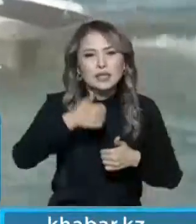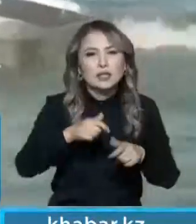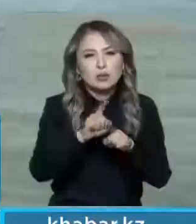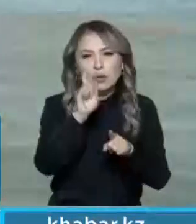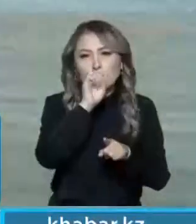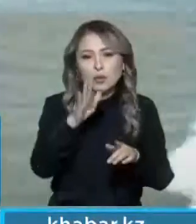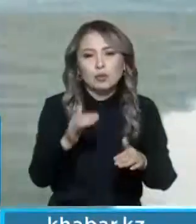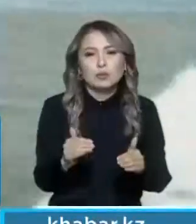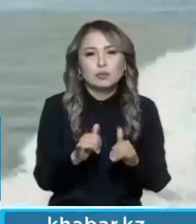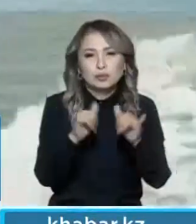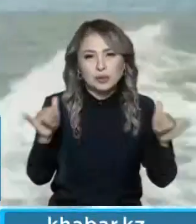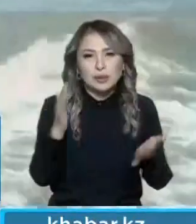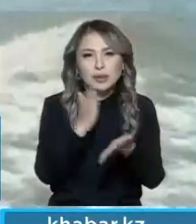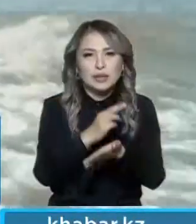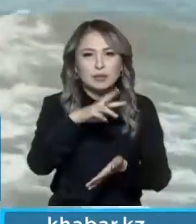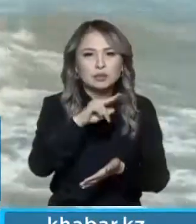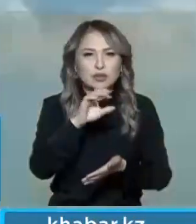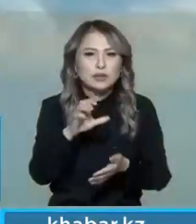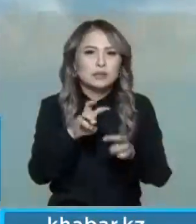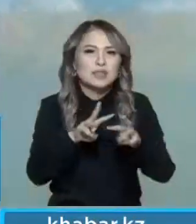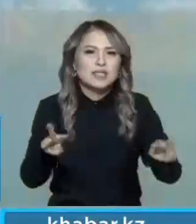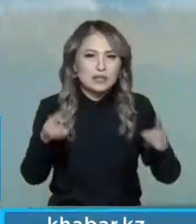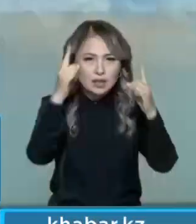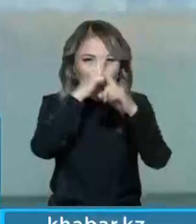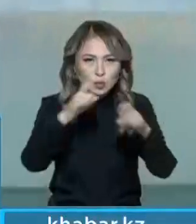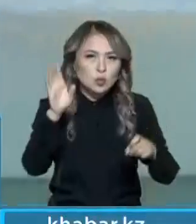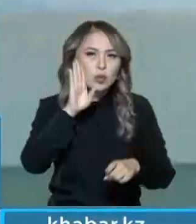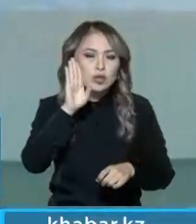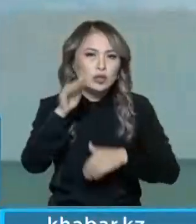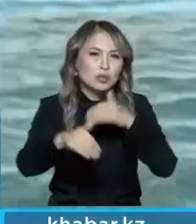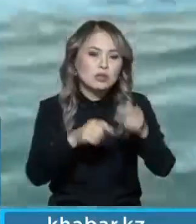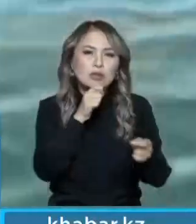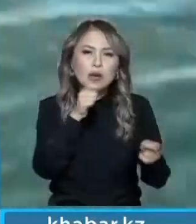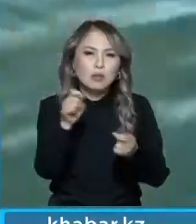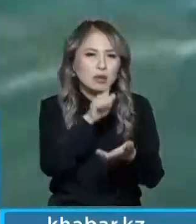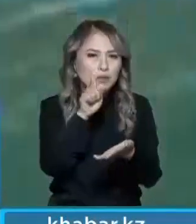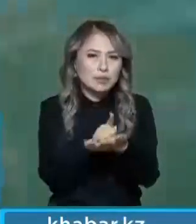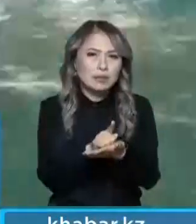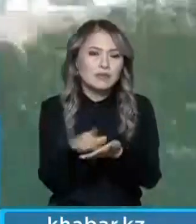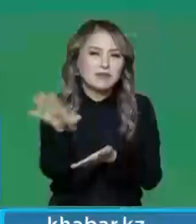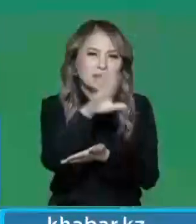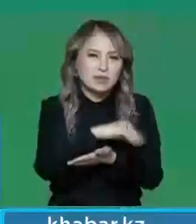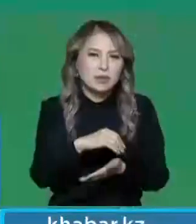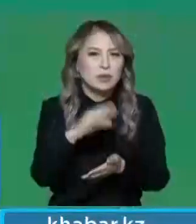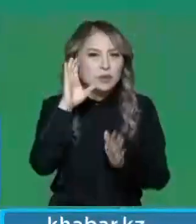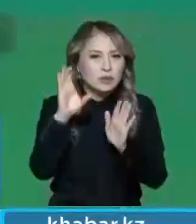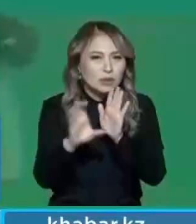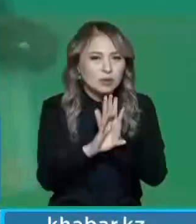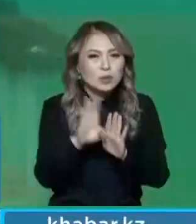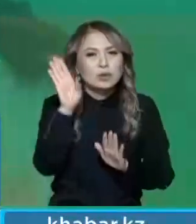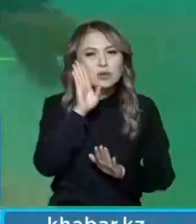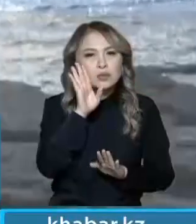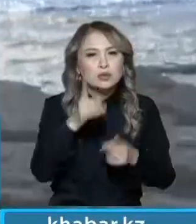салыстырғанда едәуір көбейген. Төтенше жағдайлар министрлігінің мамандары азаматтарды суға түскенде сақ болуға шақырды. Былтыр су